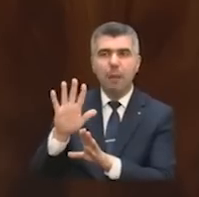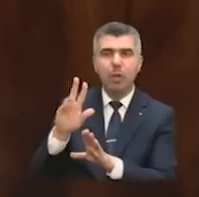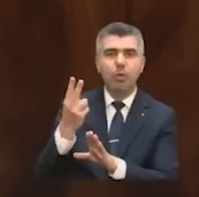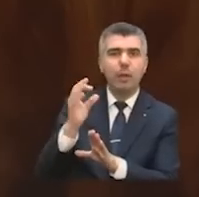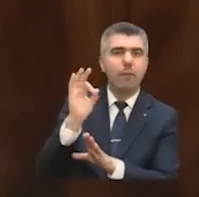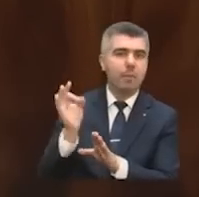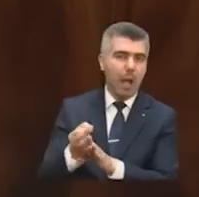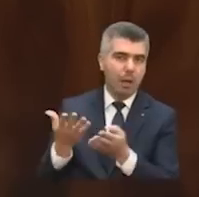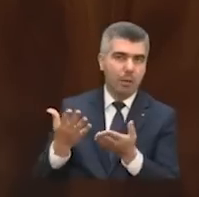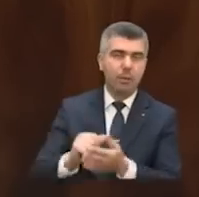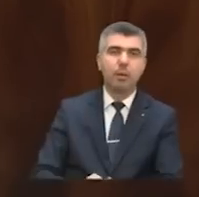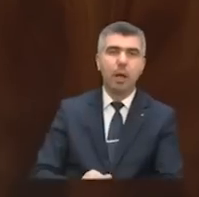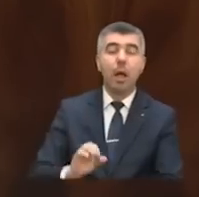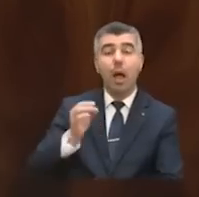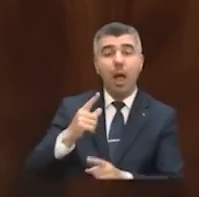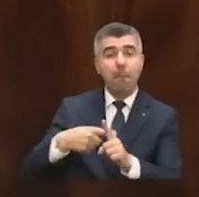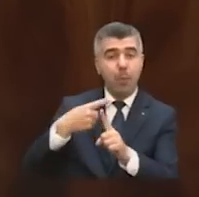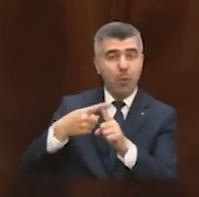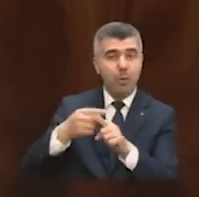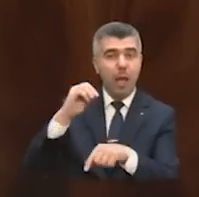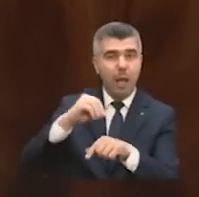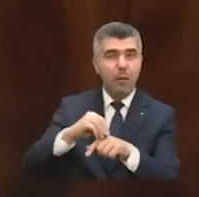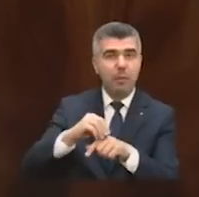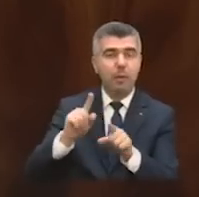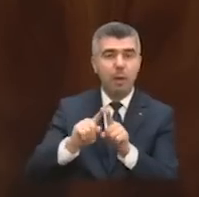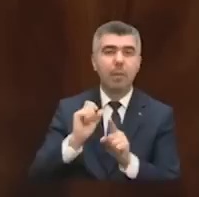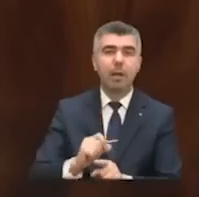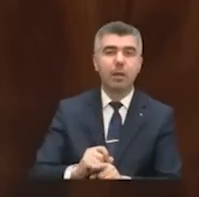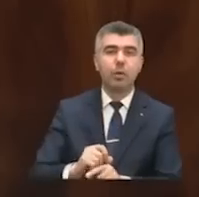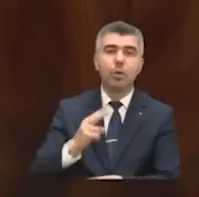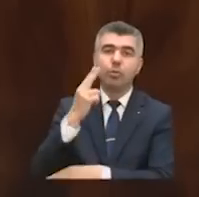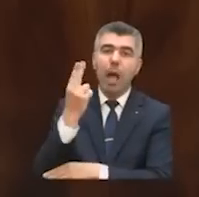25% وكذلك خصنا نهتموا بهذاك اللي هو